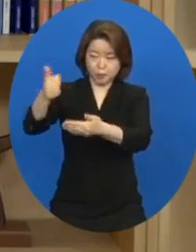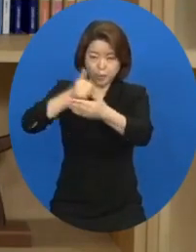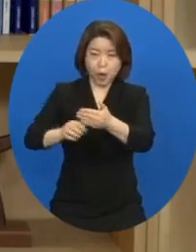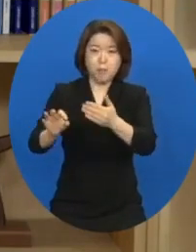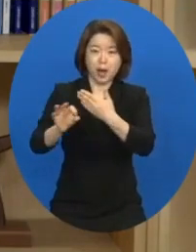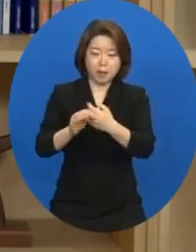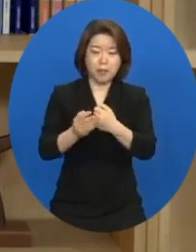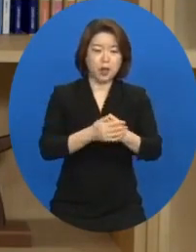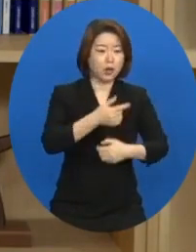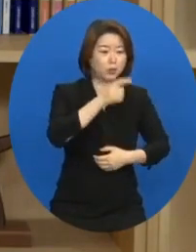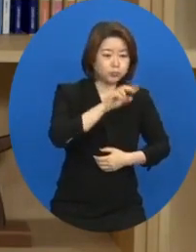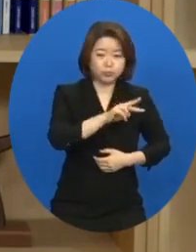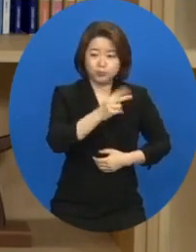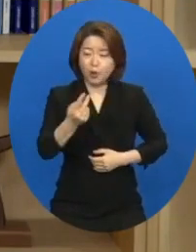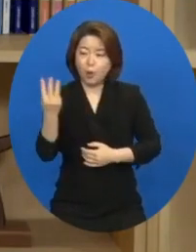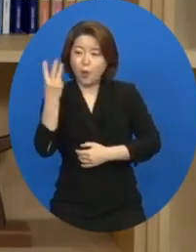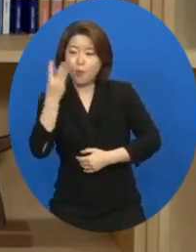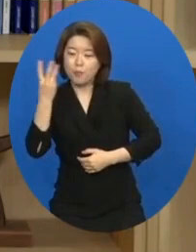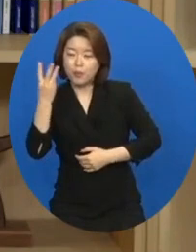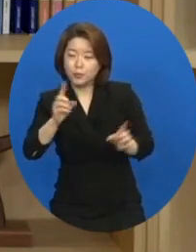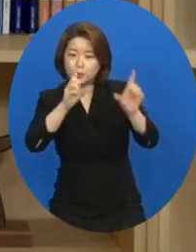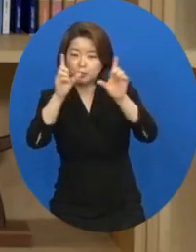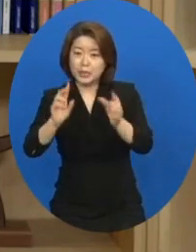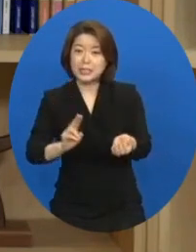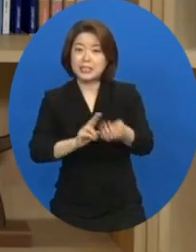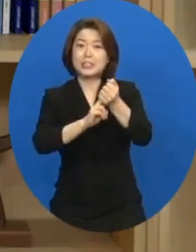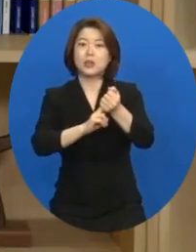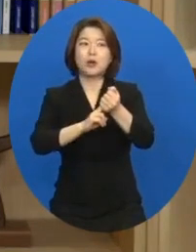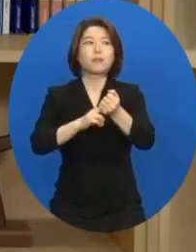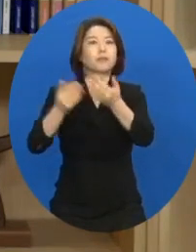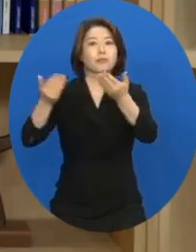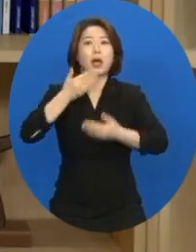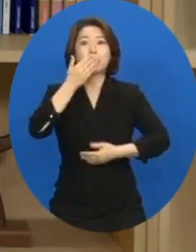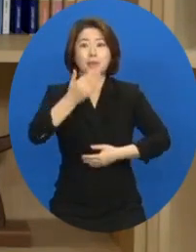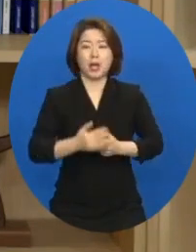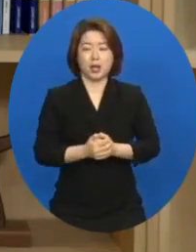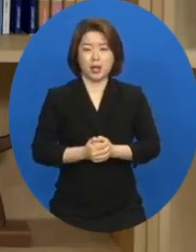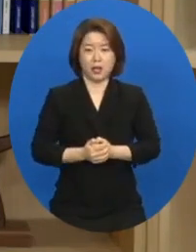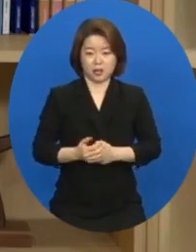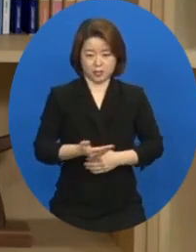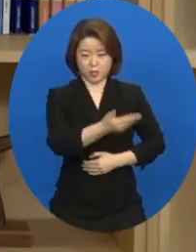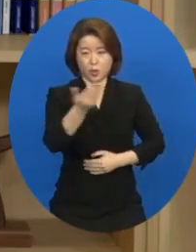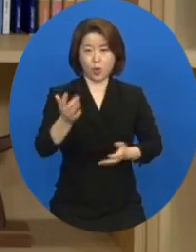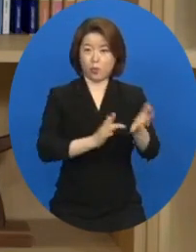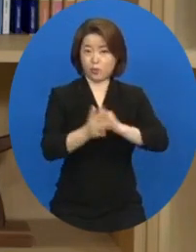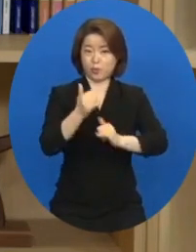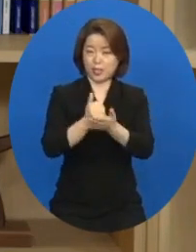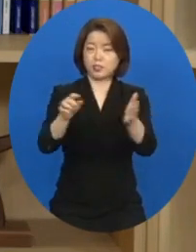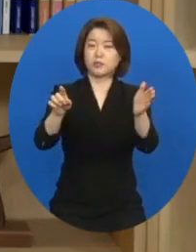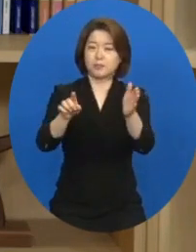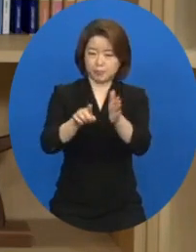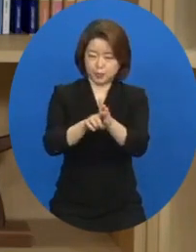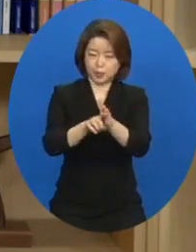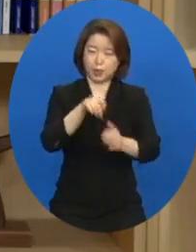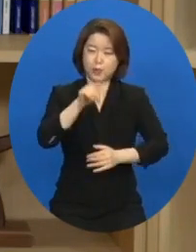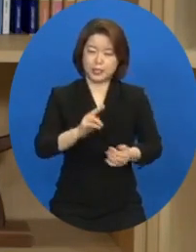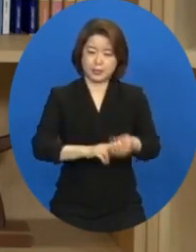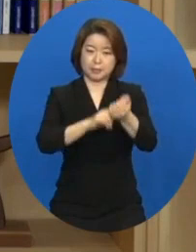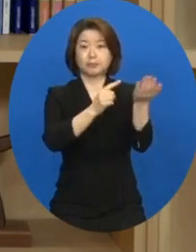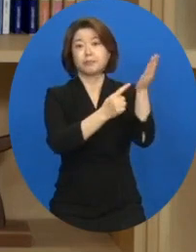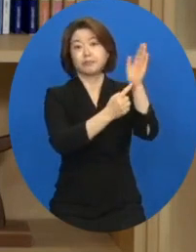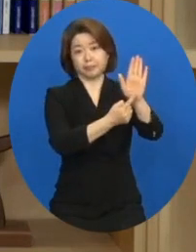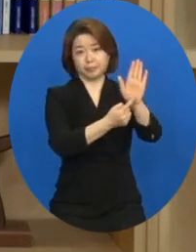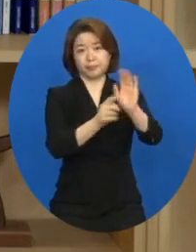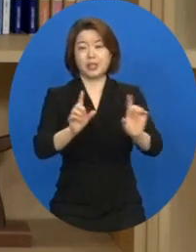기적의 삶을 살게 된다는 의미입니다 여러분들은 예수님을 믿으시고 이런 표적이 있는